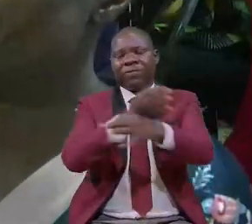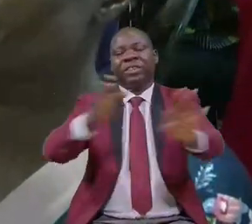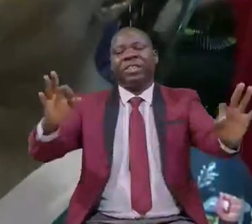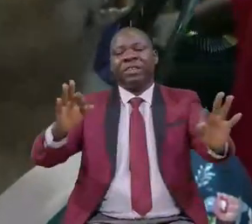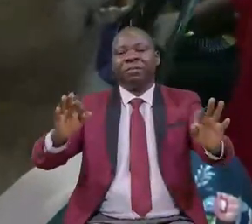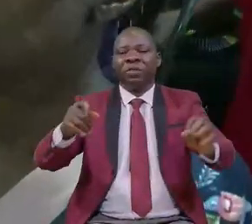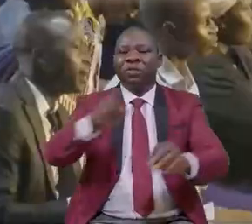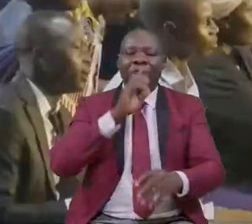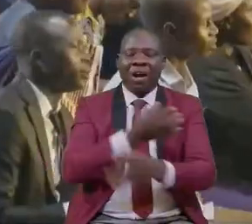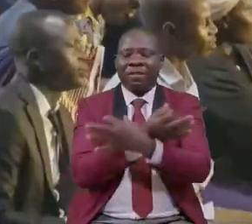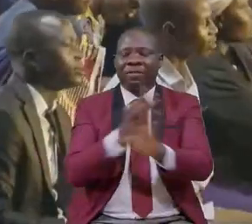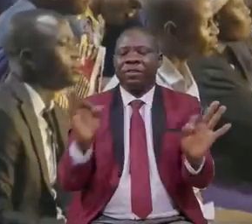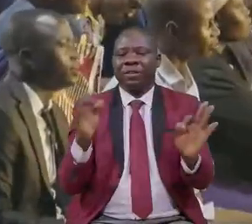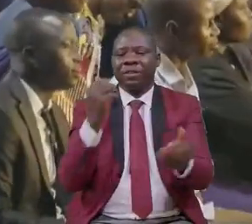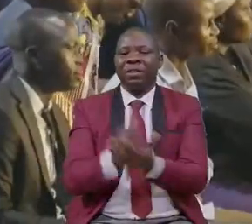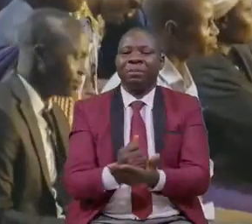Tu es libre.